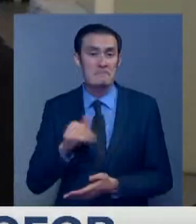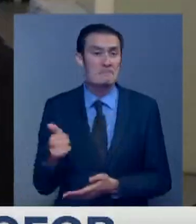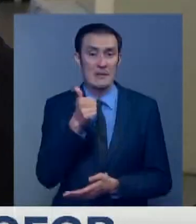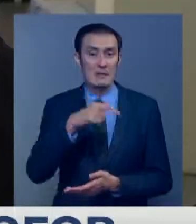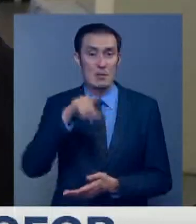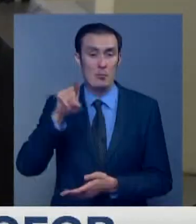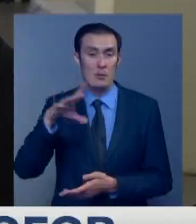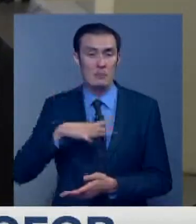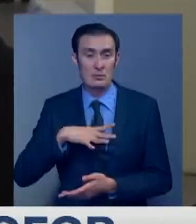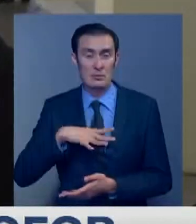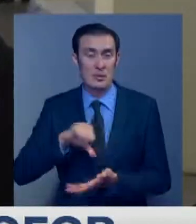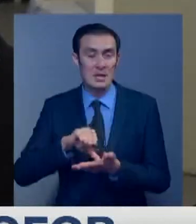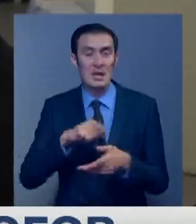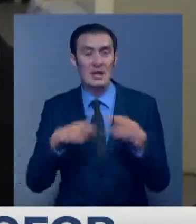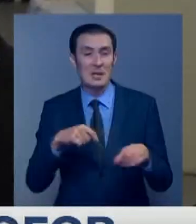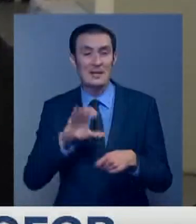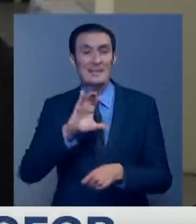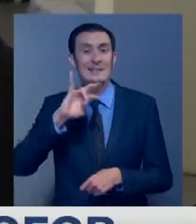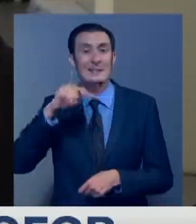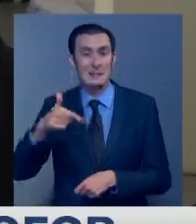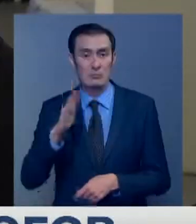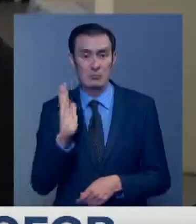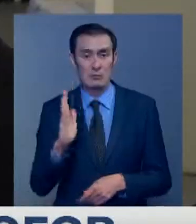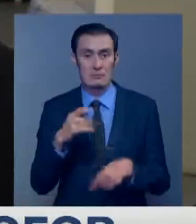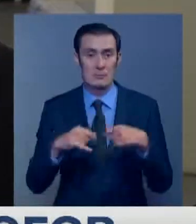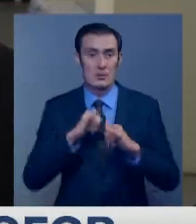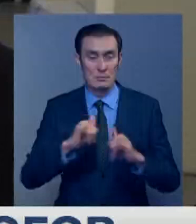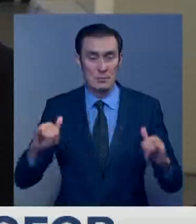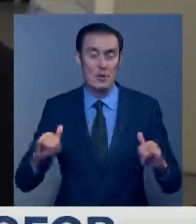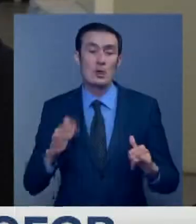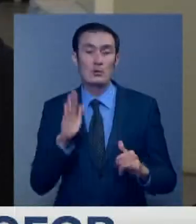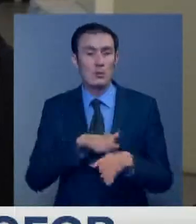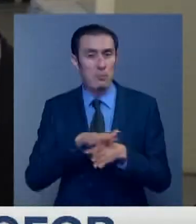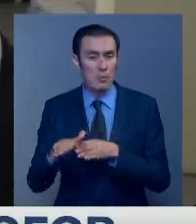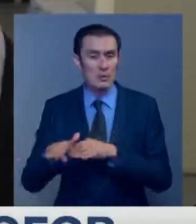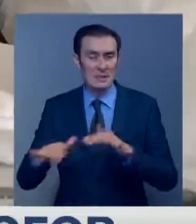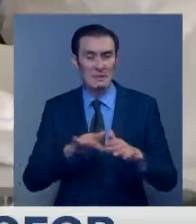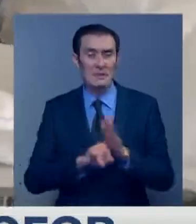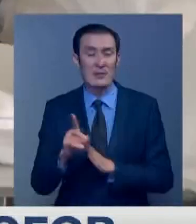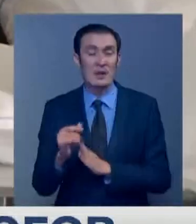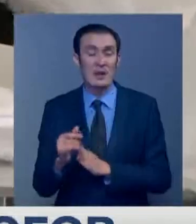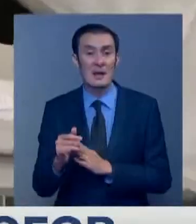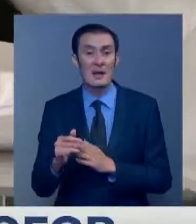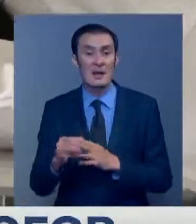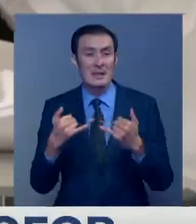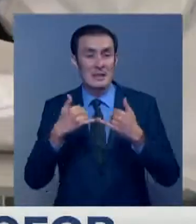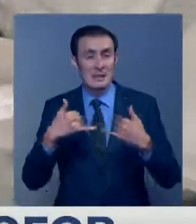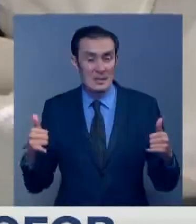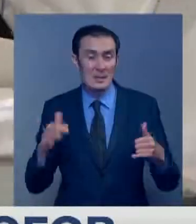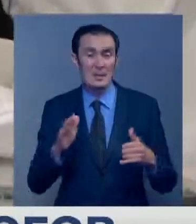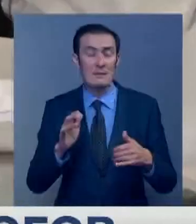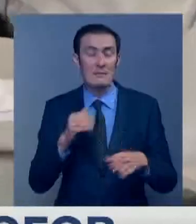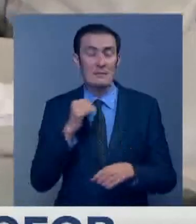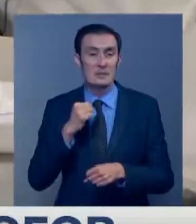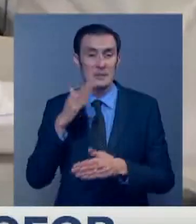и выходить уже на рынок СНГ. Планируем осуществлять полный цикл от лития нити до завершения конечного